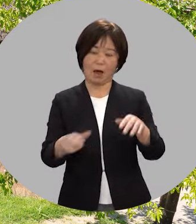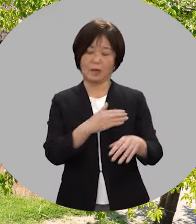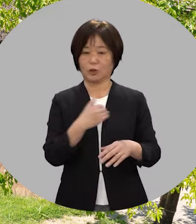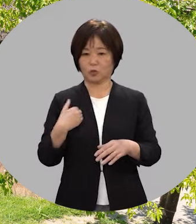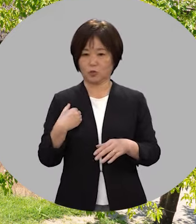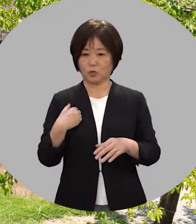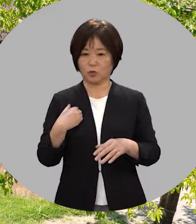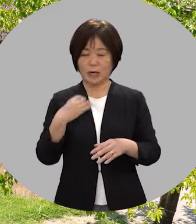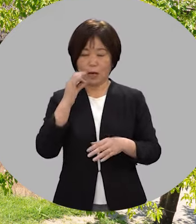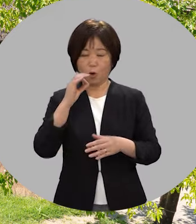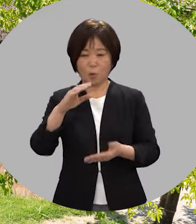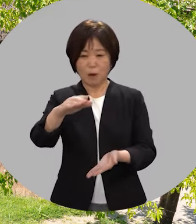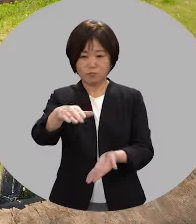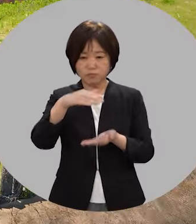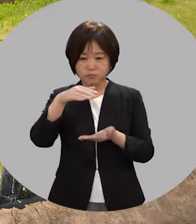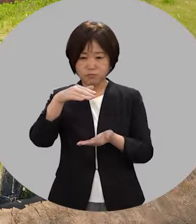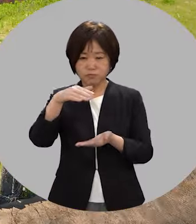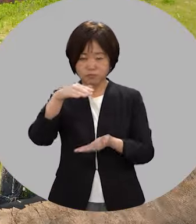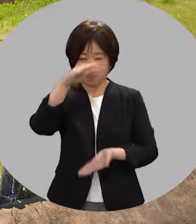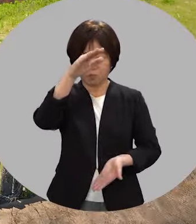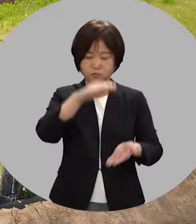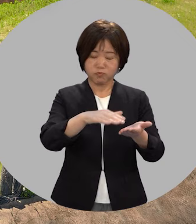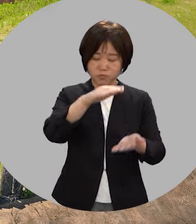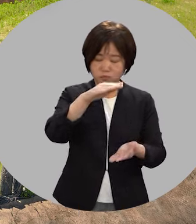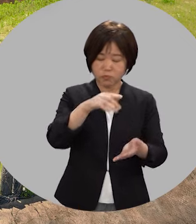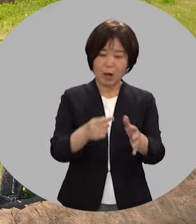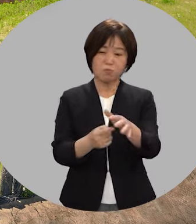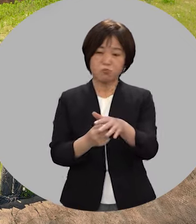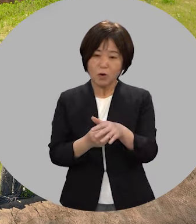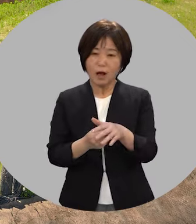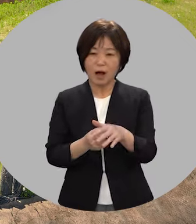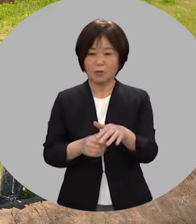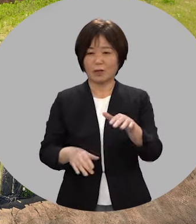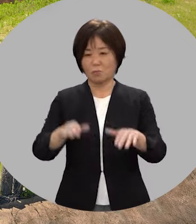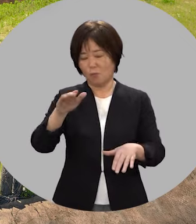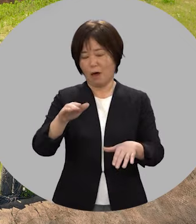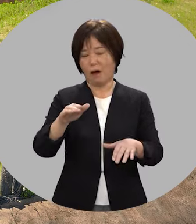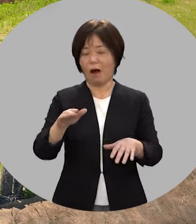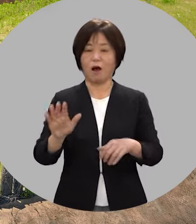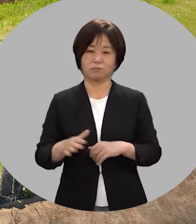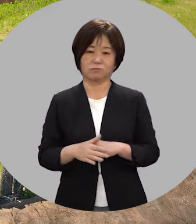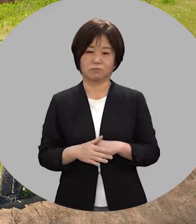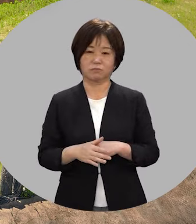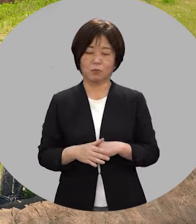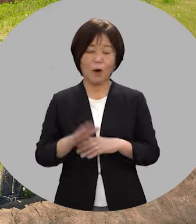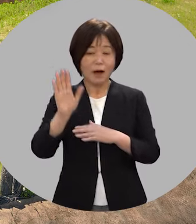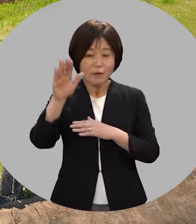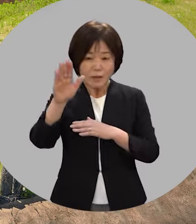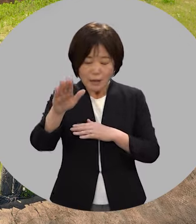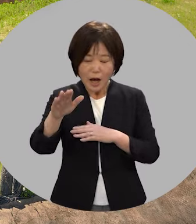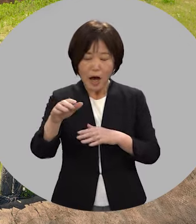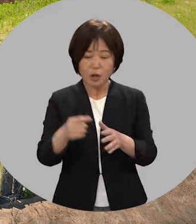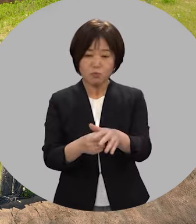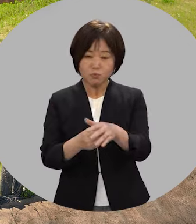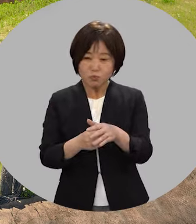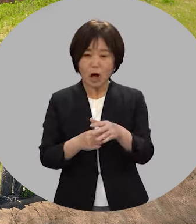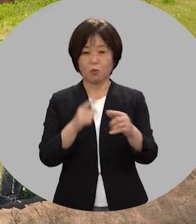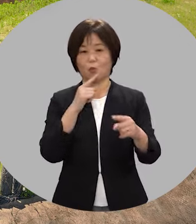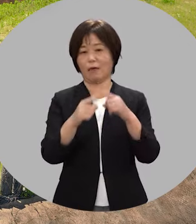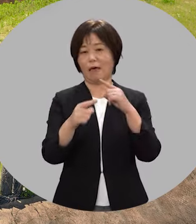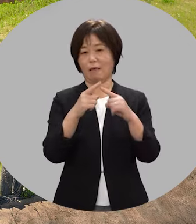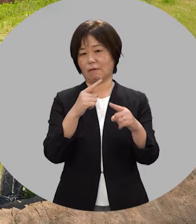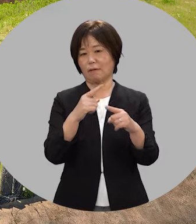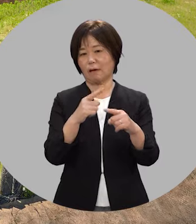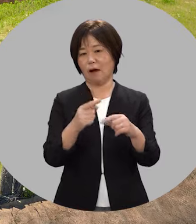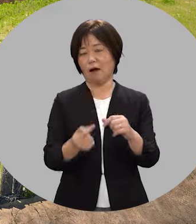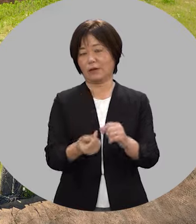穫量の違いなどから村と村の間に貧富の差が生じます。それはやがて村同士の争いへ